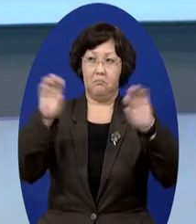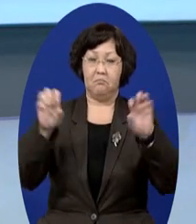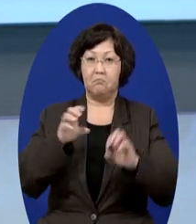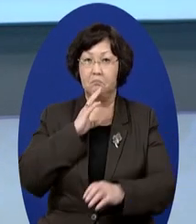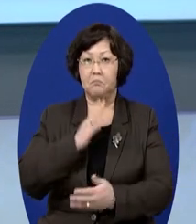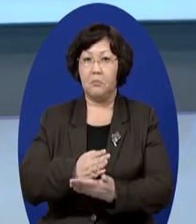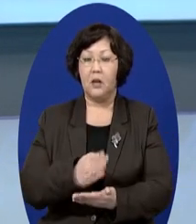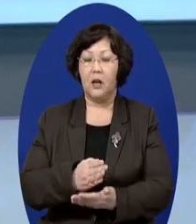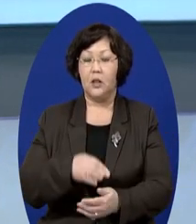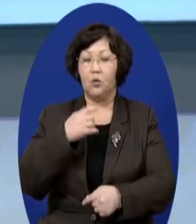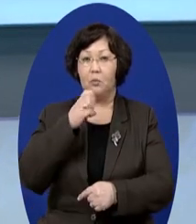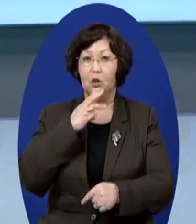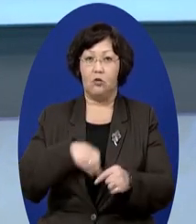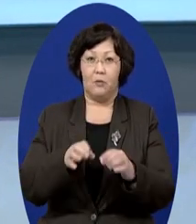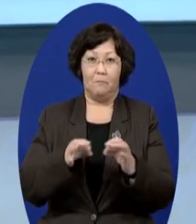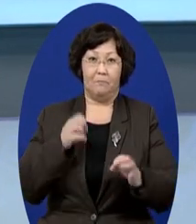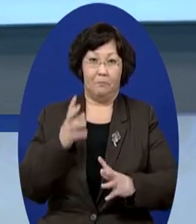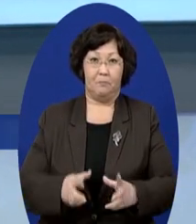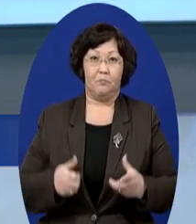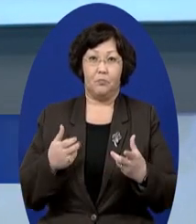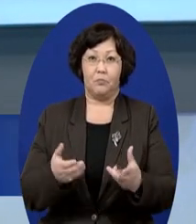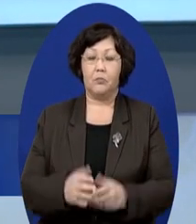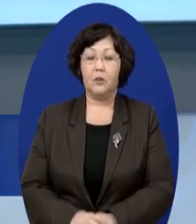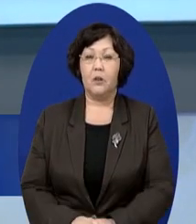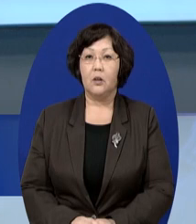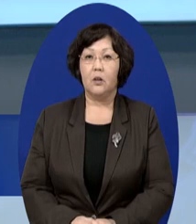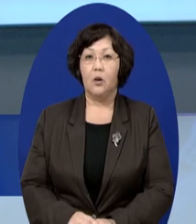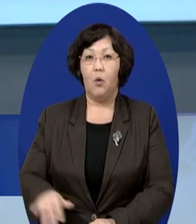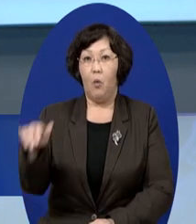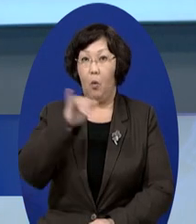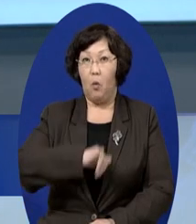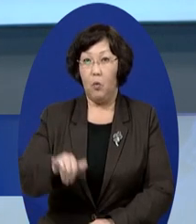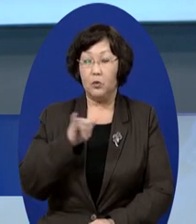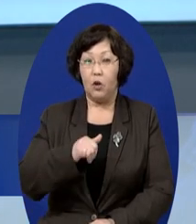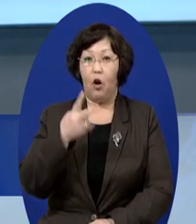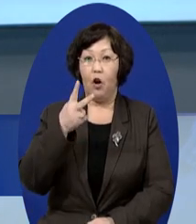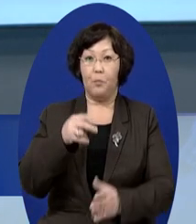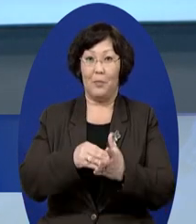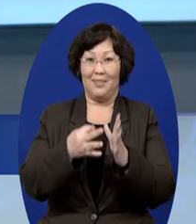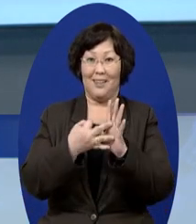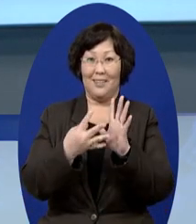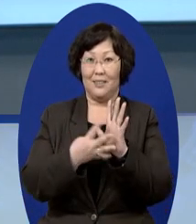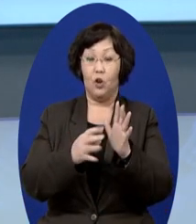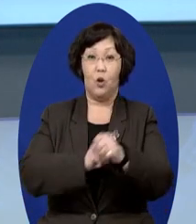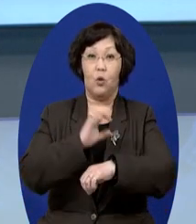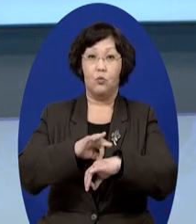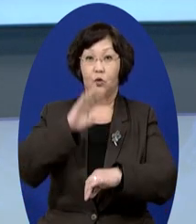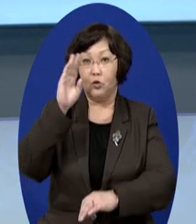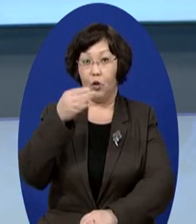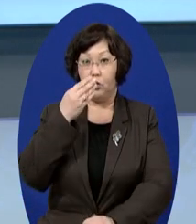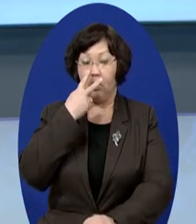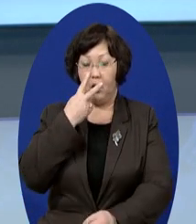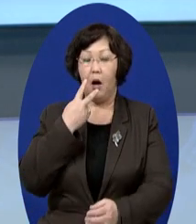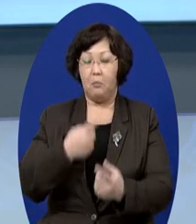Эдгээр болон бусад мэдээний дэлгэрэнгүй таах өнөөдөр цагийн хурдээс хүлээвч үзээрэй. Өнөөдөр улсын хэмжээнд 2089 коронавирусын халдварын батлагдсан тохиолдол бүртгэгдэж